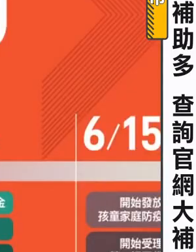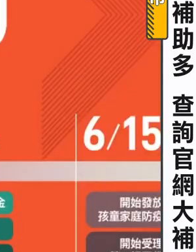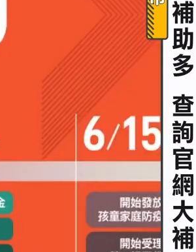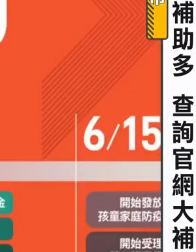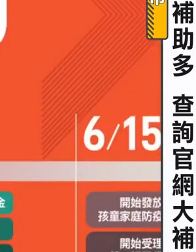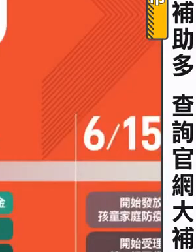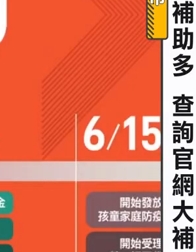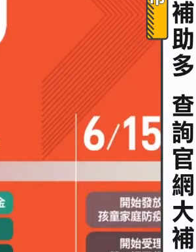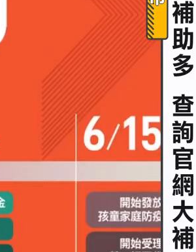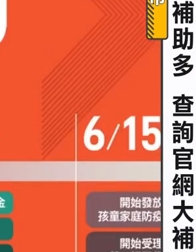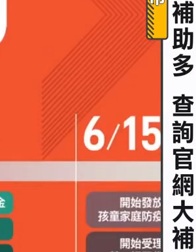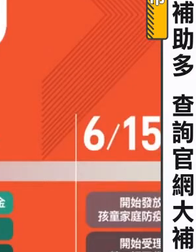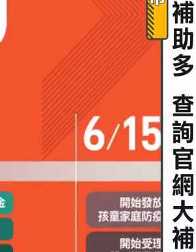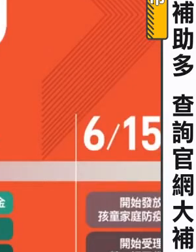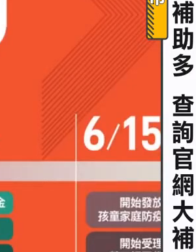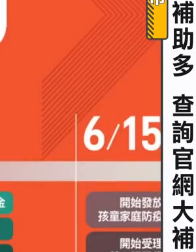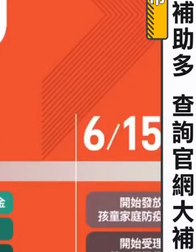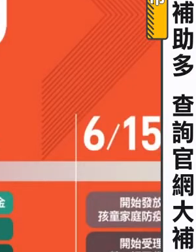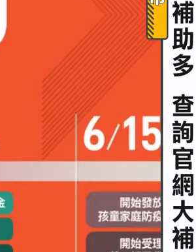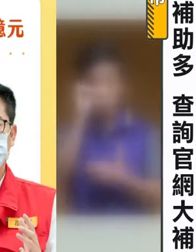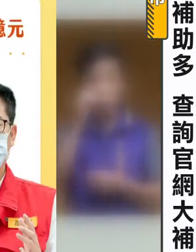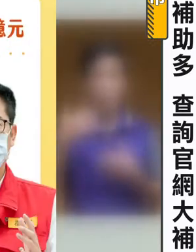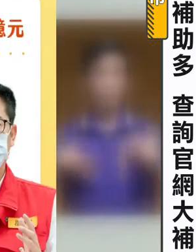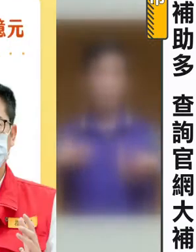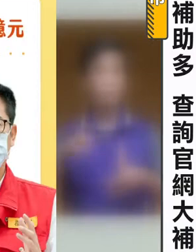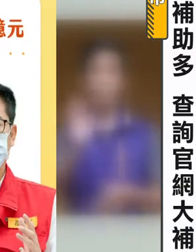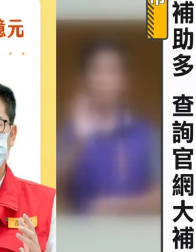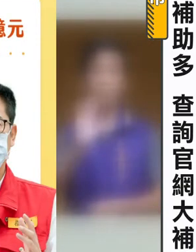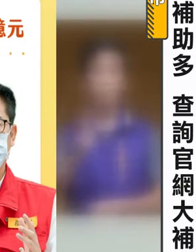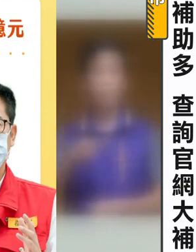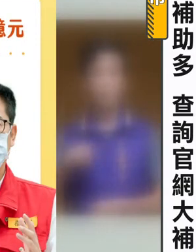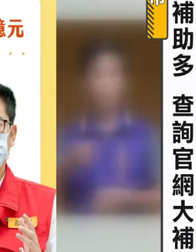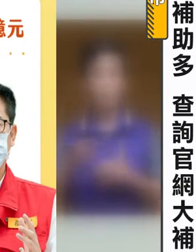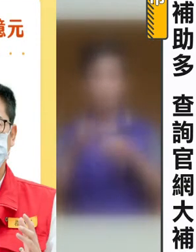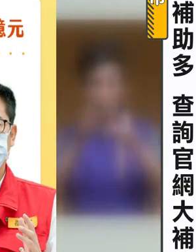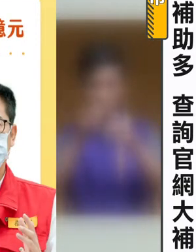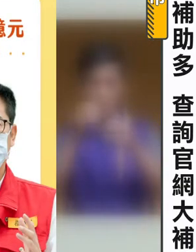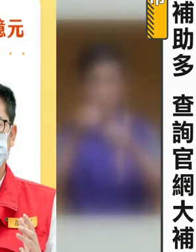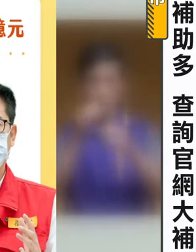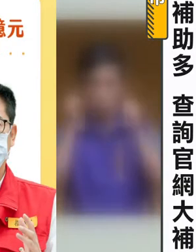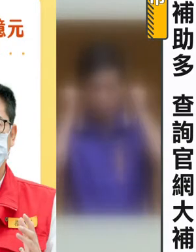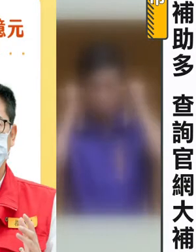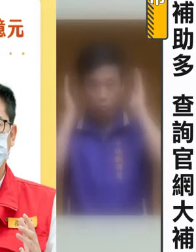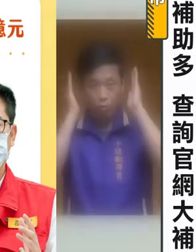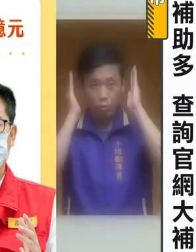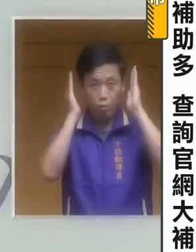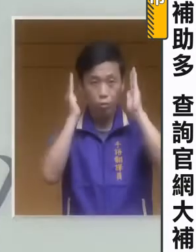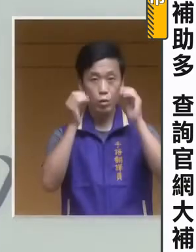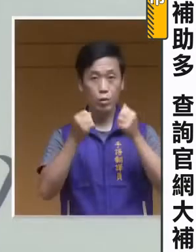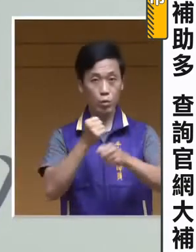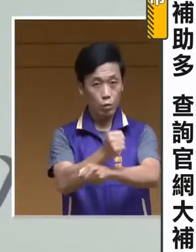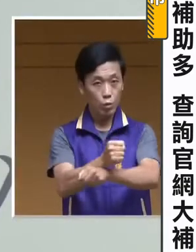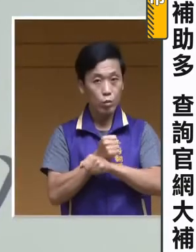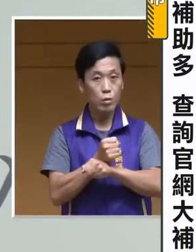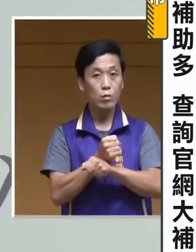款的积极态度，此外民众也可进入市府官网查询相关资格与申请步骤。艰难